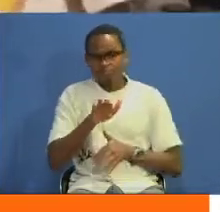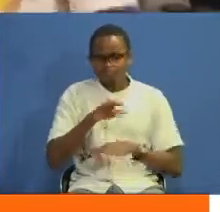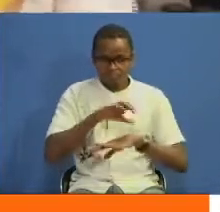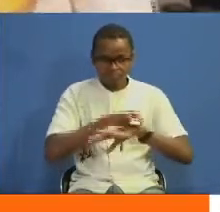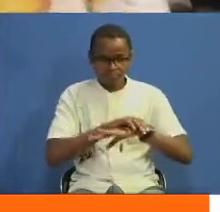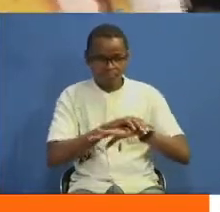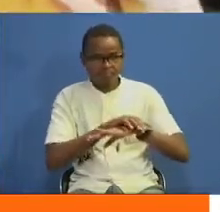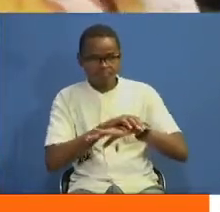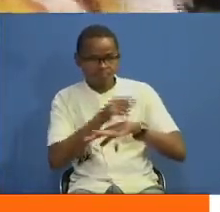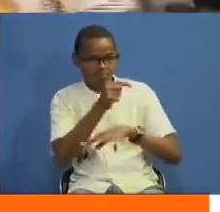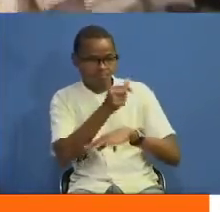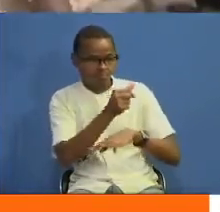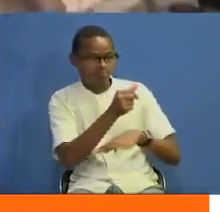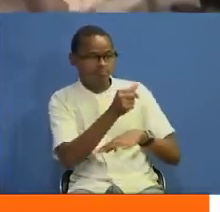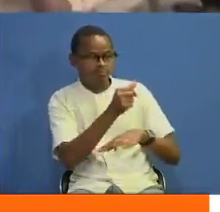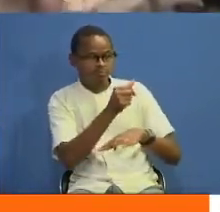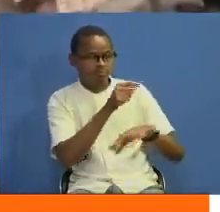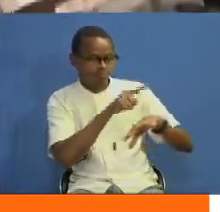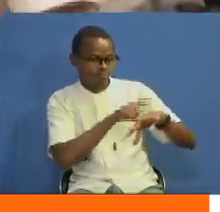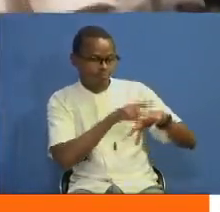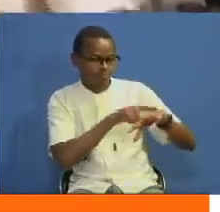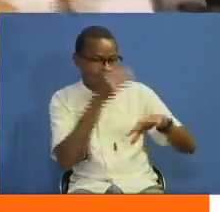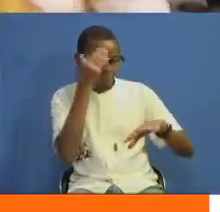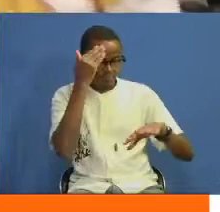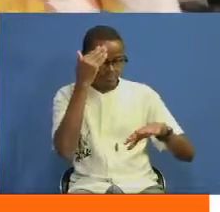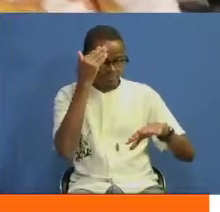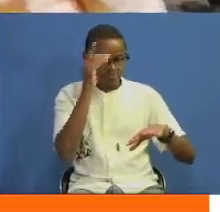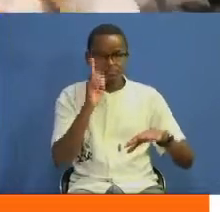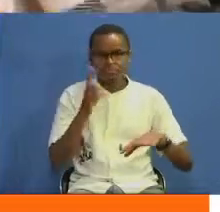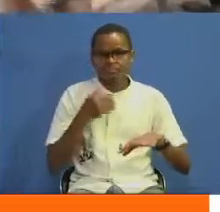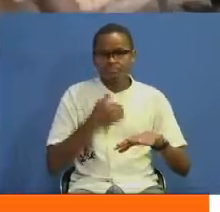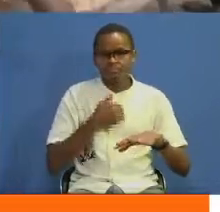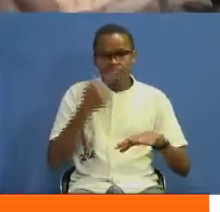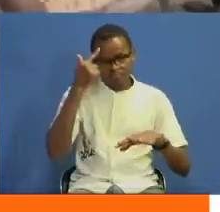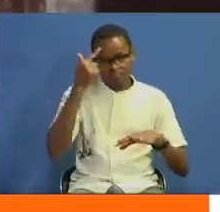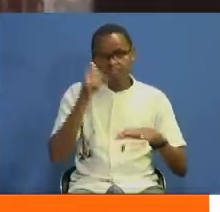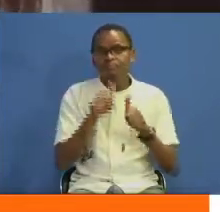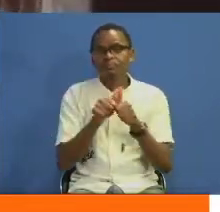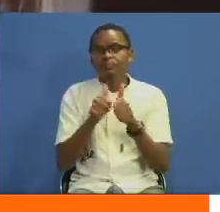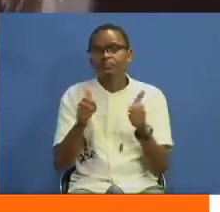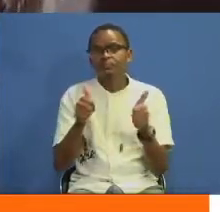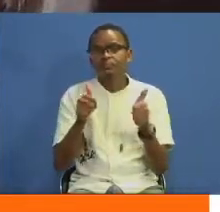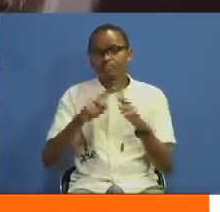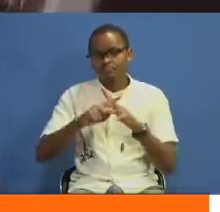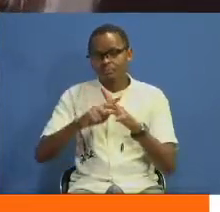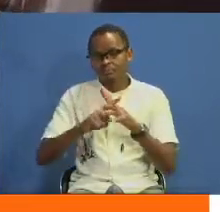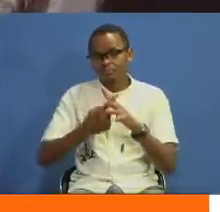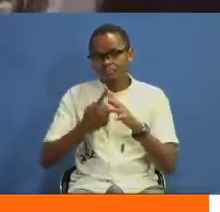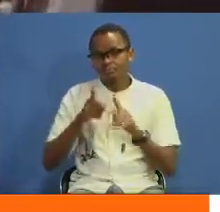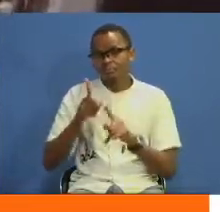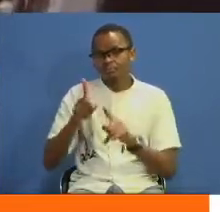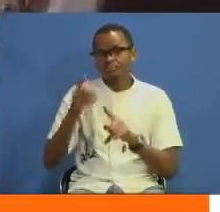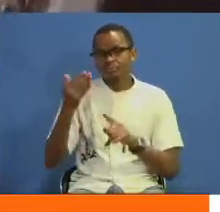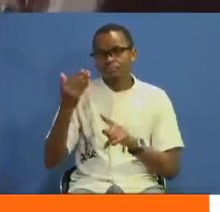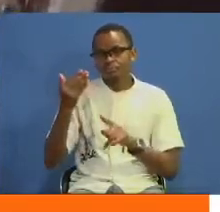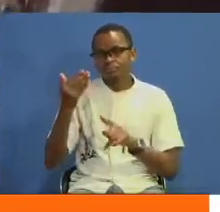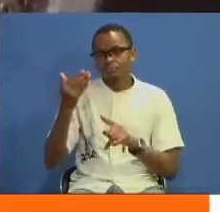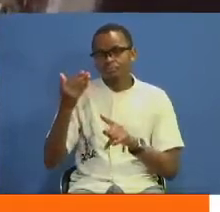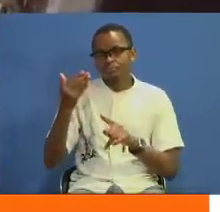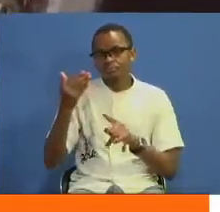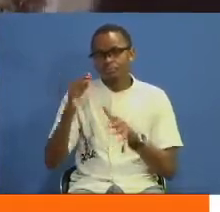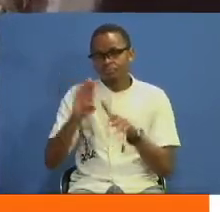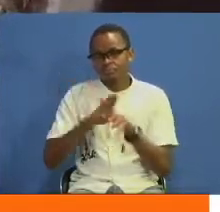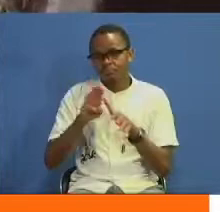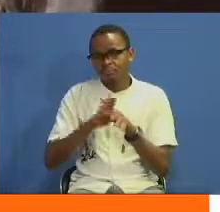kuwa na kipato cha kifedha wakati wakilima mazao yao ambayo ni mazuri. Wazalishaji wa zamani wa kakao wanachama wa chama